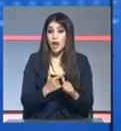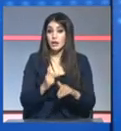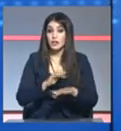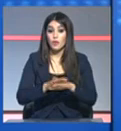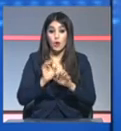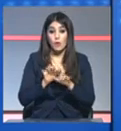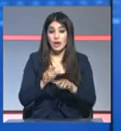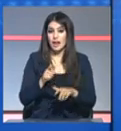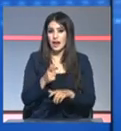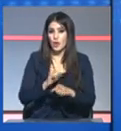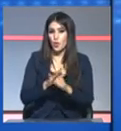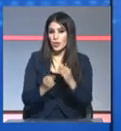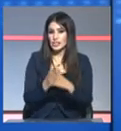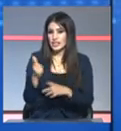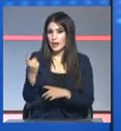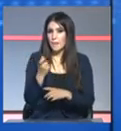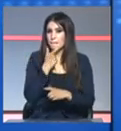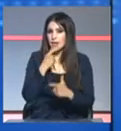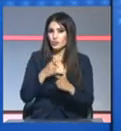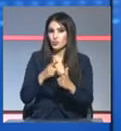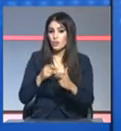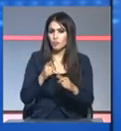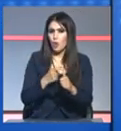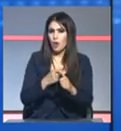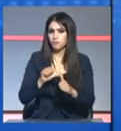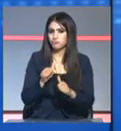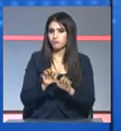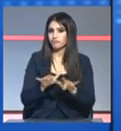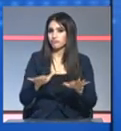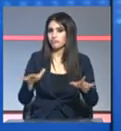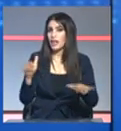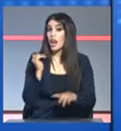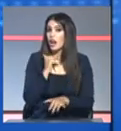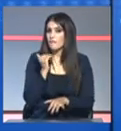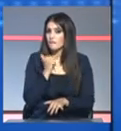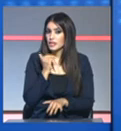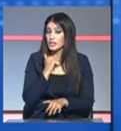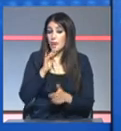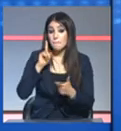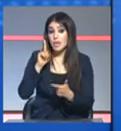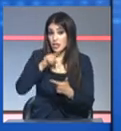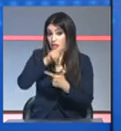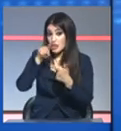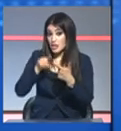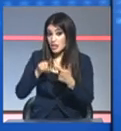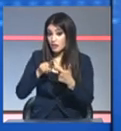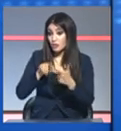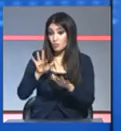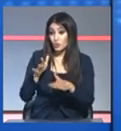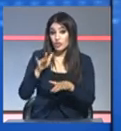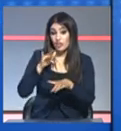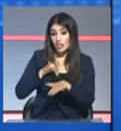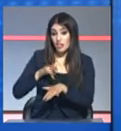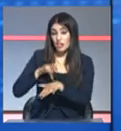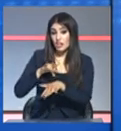هي تنتشر الخصوصيه الثانيه من ضمنها الامينه اللي مثلما تحديث حالات احسن لكن الازهر اللي نزلت حتى حالته